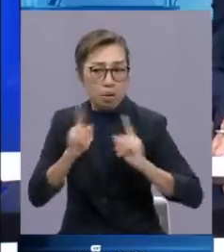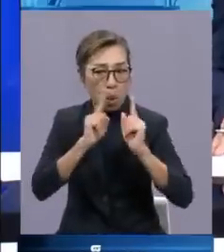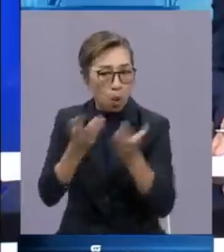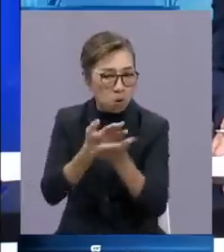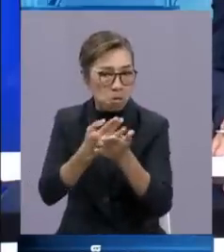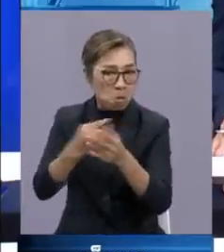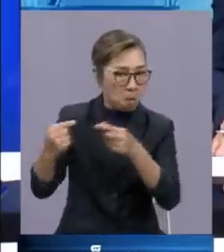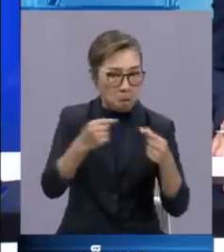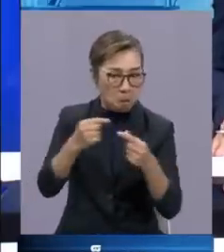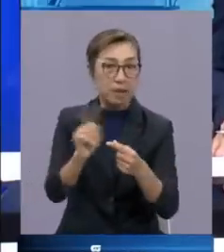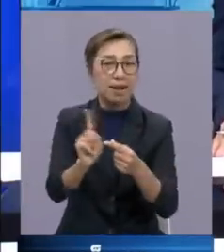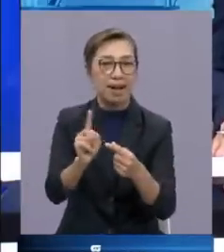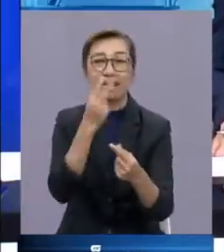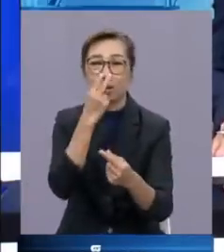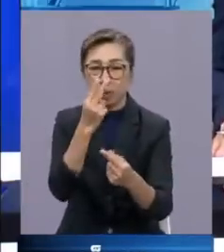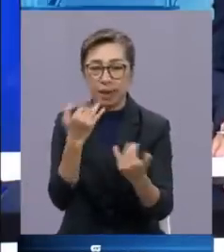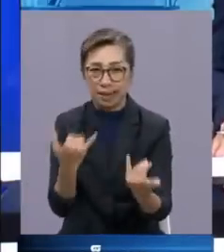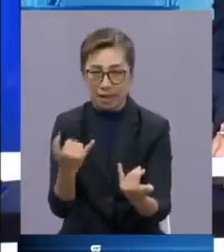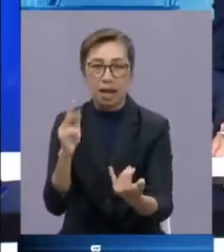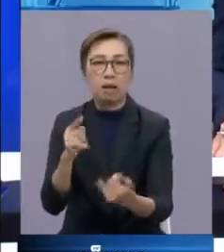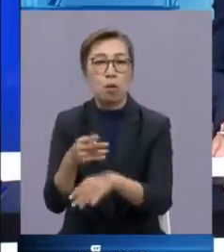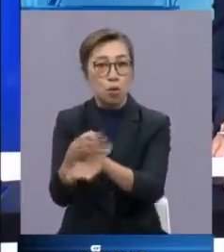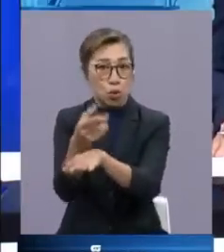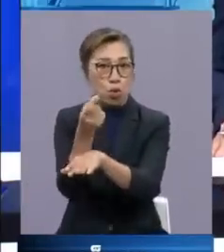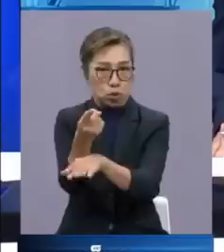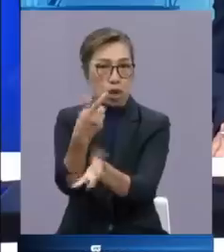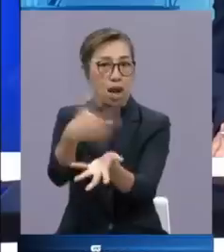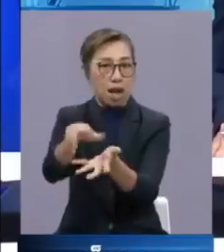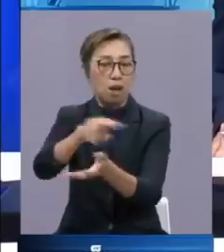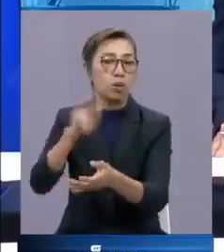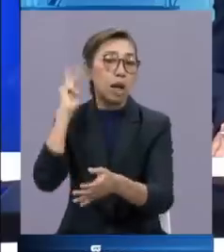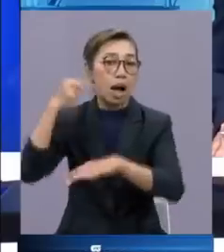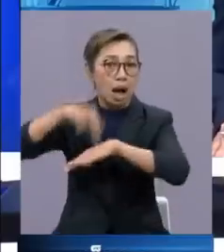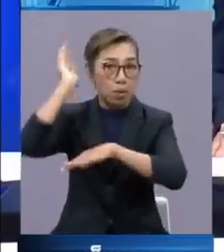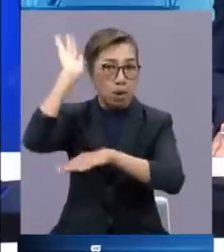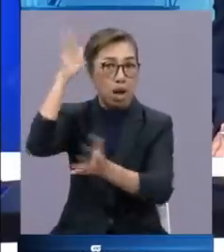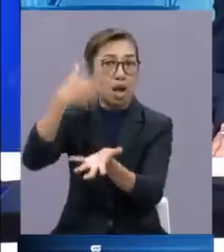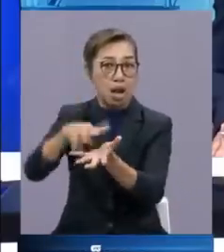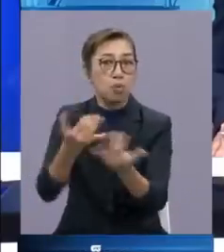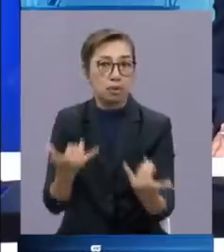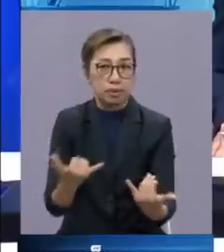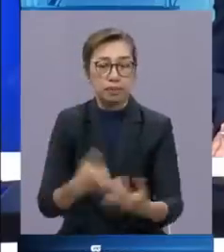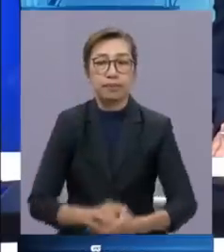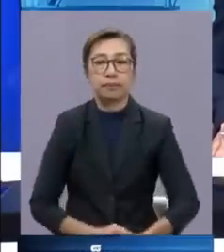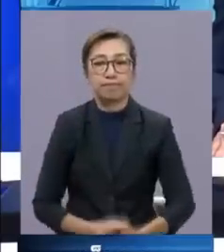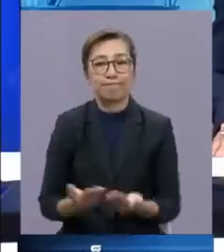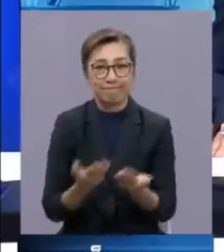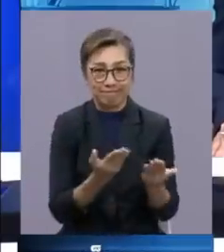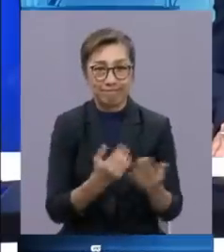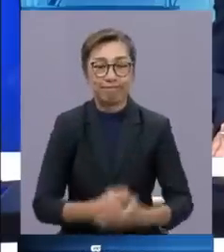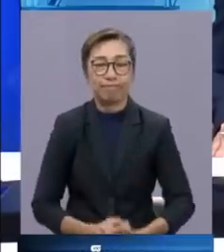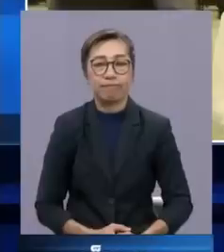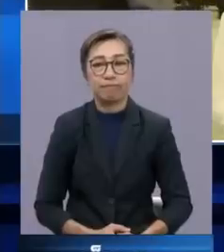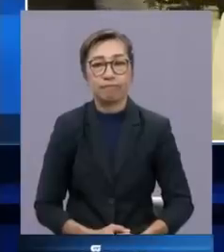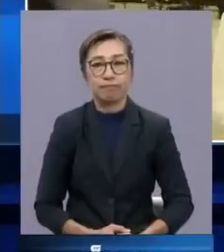มันจะเดือดมันจะร้อนกันมากขนาดไหนนะครับติดตามบรรยากาศสดๆได้จากคุณอัญชรีอริยกิจเจริญครับรายงานสดเข้ามาครับ เชิญครับ